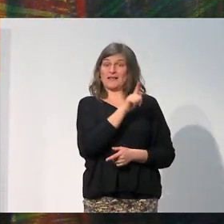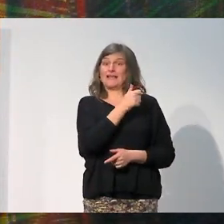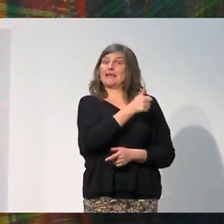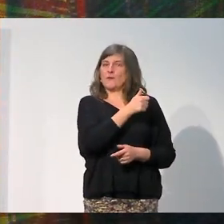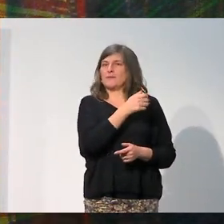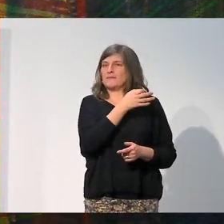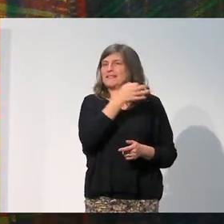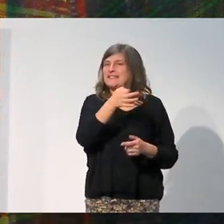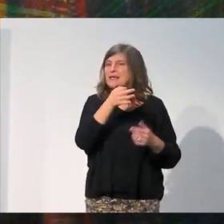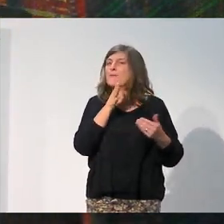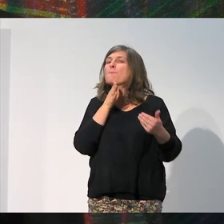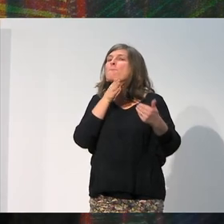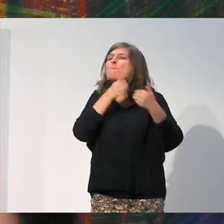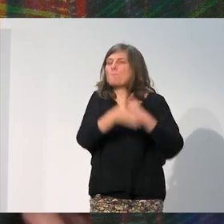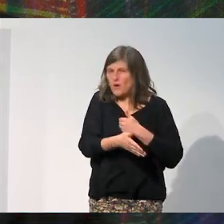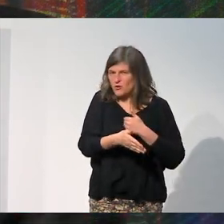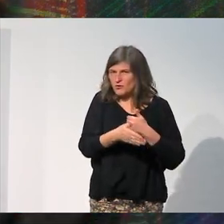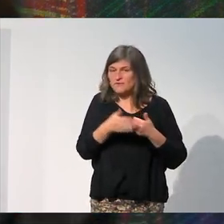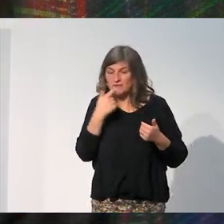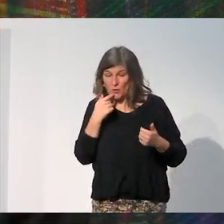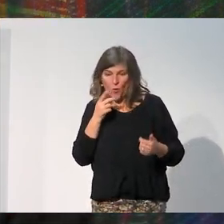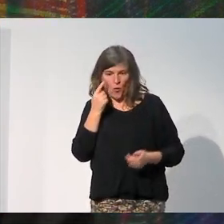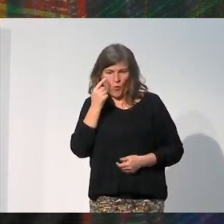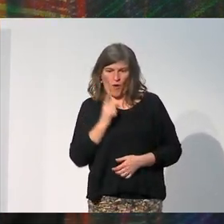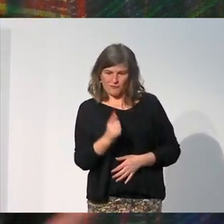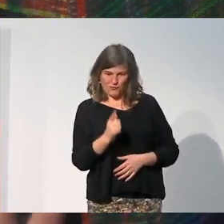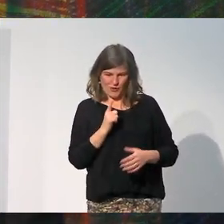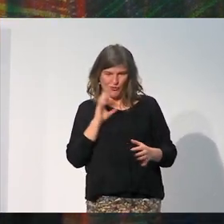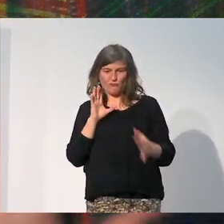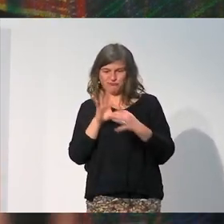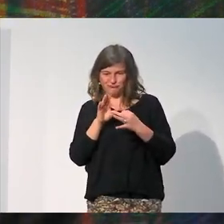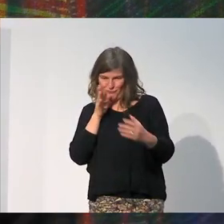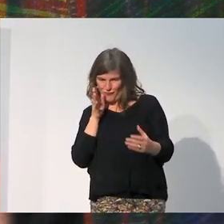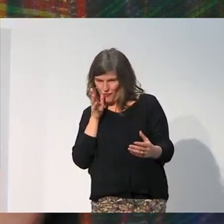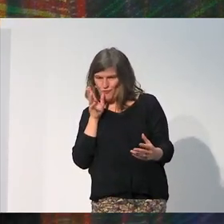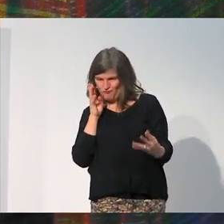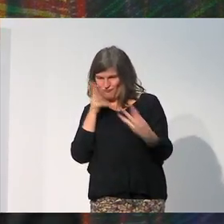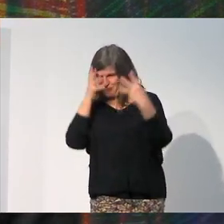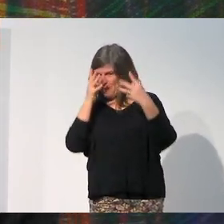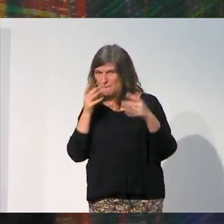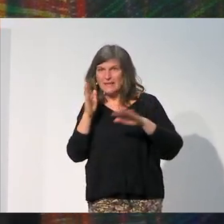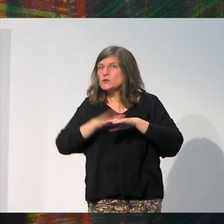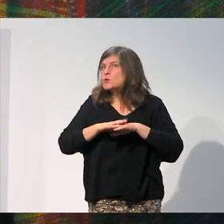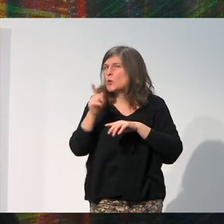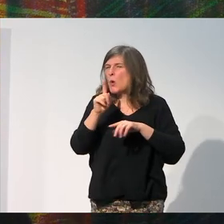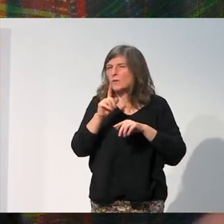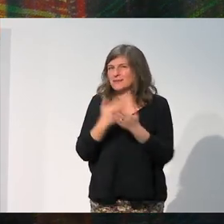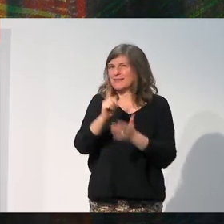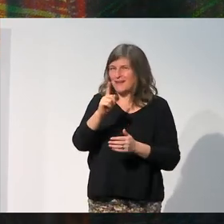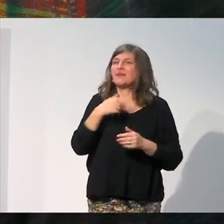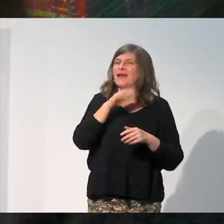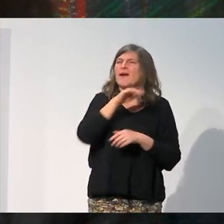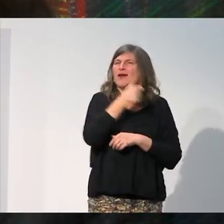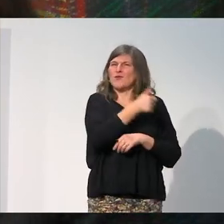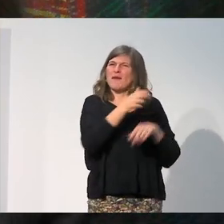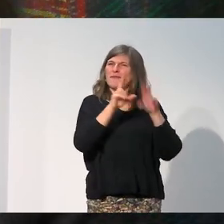malentendu. C'est-à-dire qu'on croit qu'on se comprend, mais en fait, c'est pas comme ça. On collabore. Enfin, je le laisserai